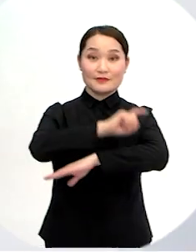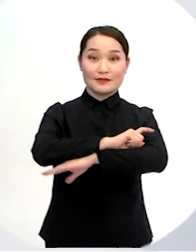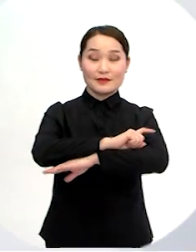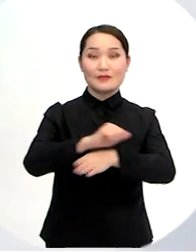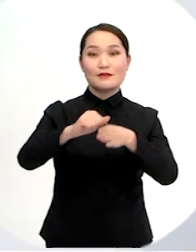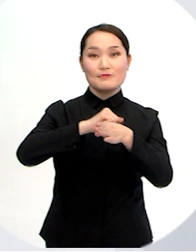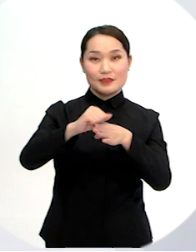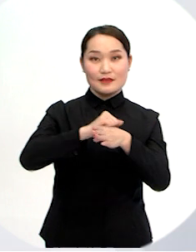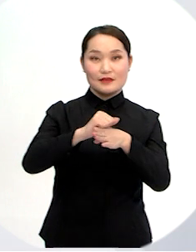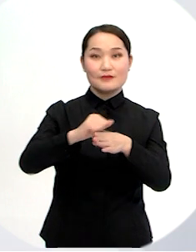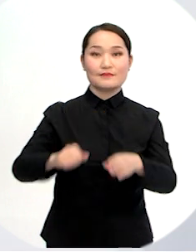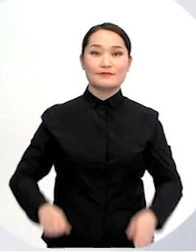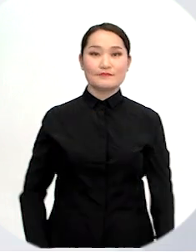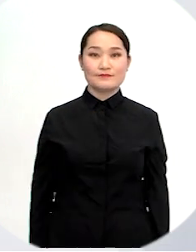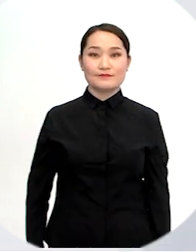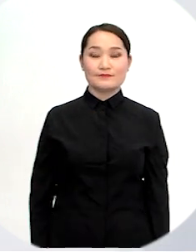Хичээлдээ бэлдээрэй.